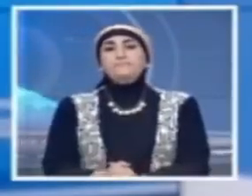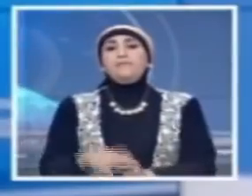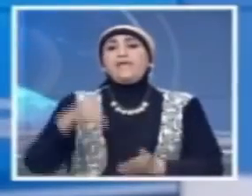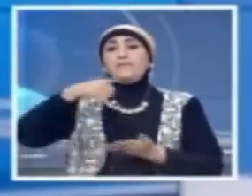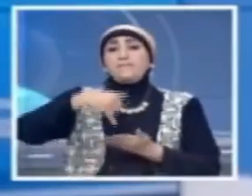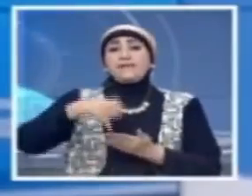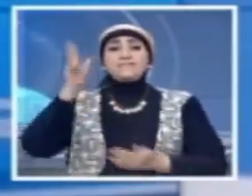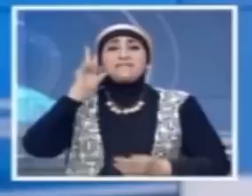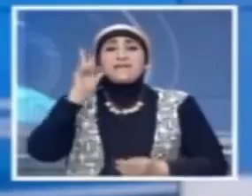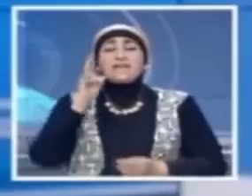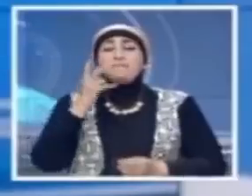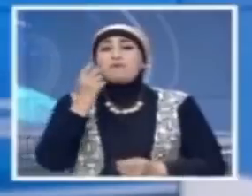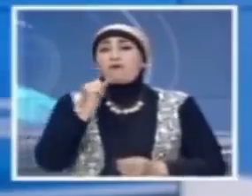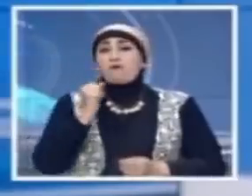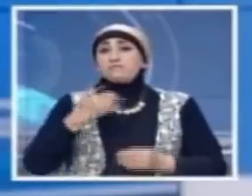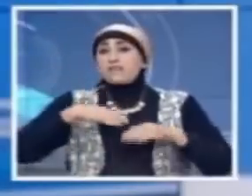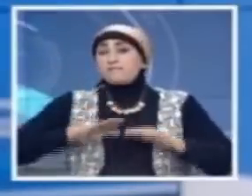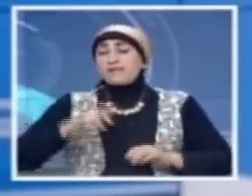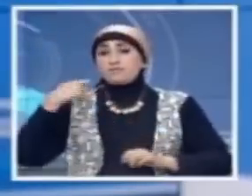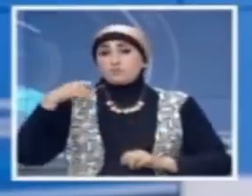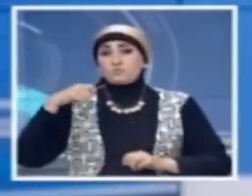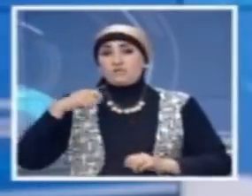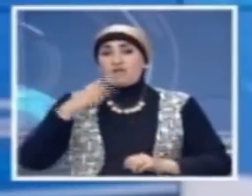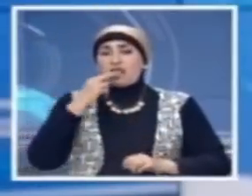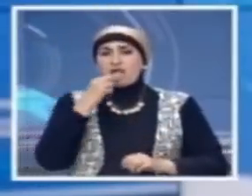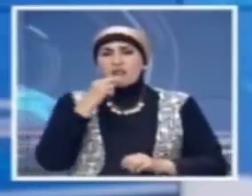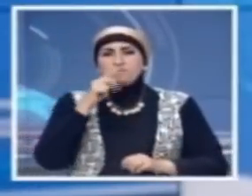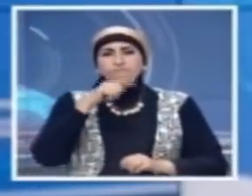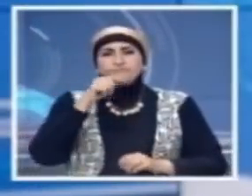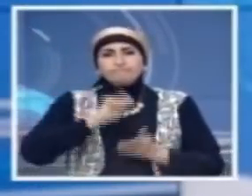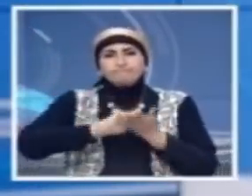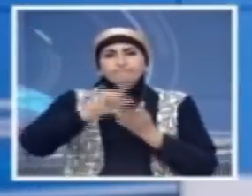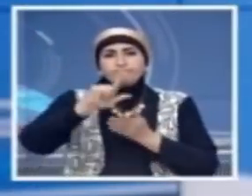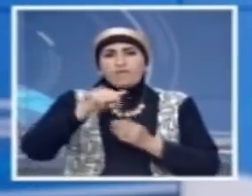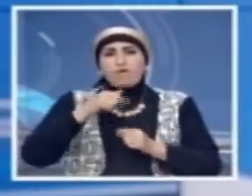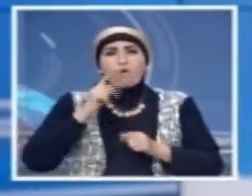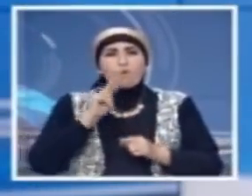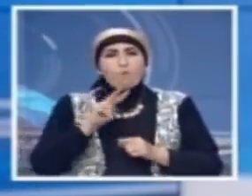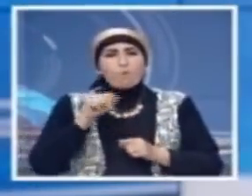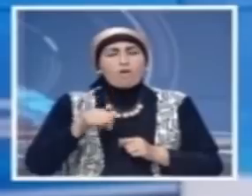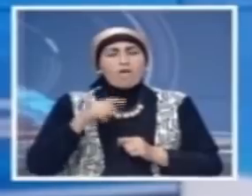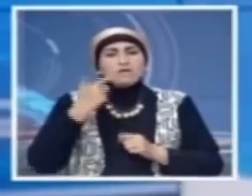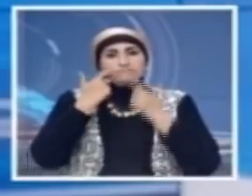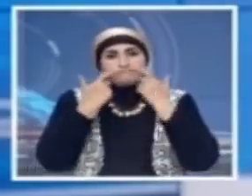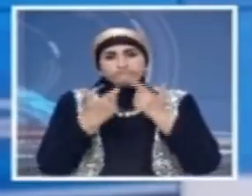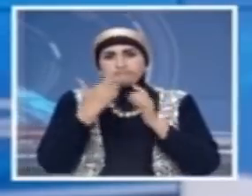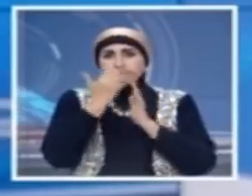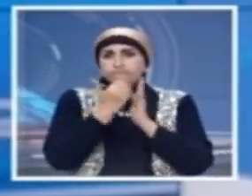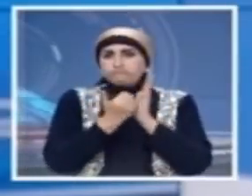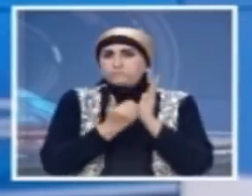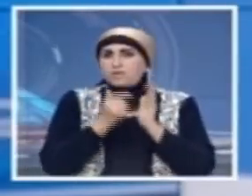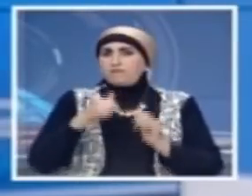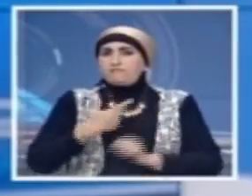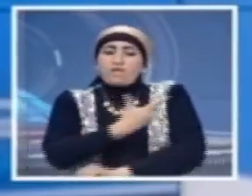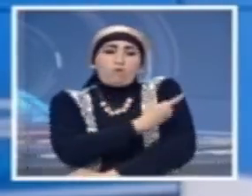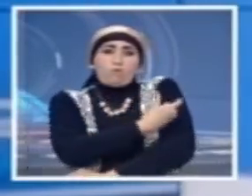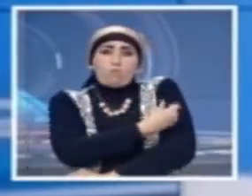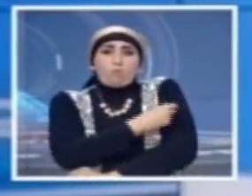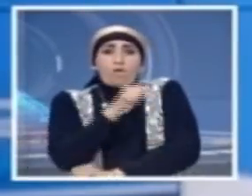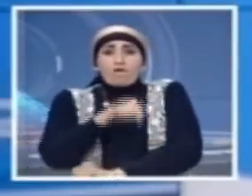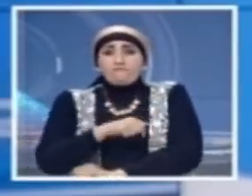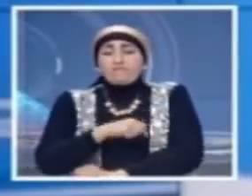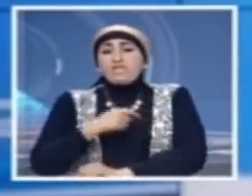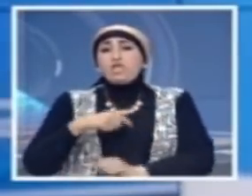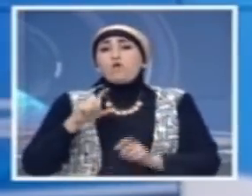نفى المركز الإعلامي لمجلس الوزراء صحة رسالة نصية متداولة تتضمن توصيات وتحذيرات